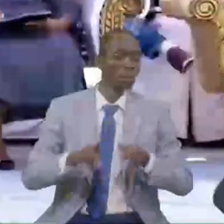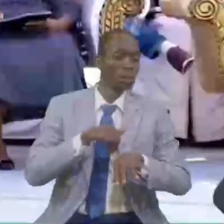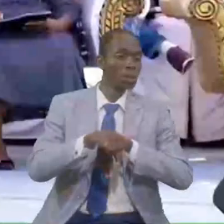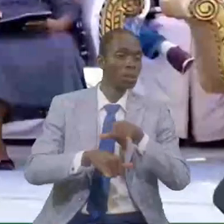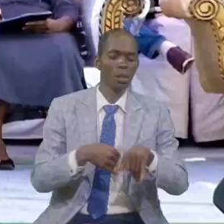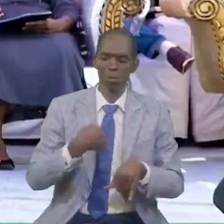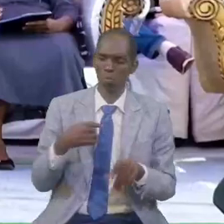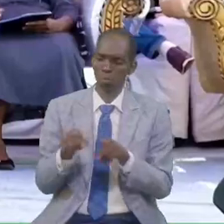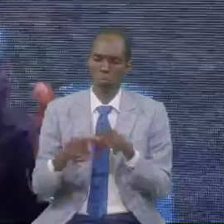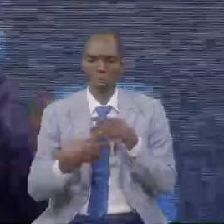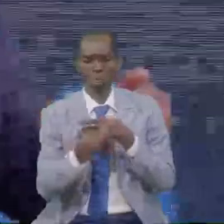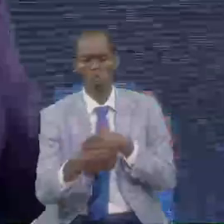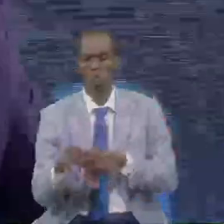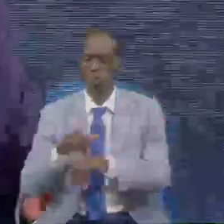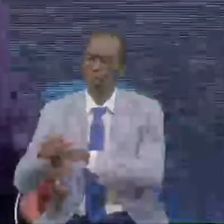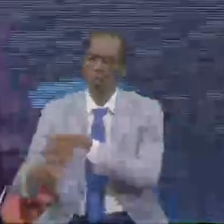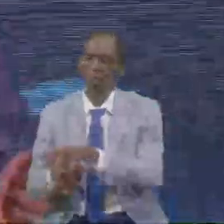Ils trompent, je trompe.